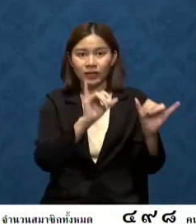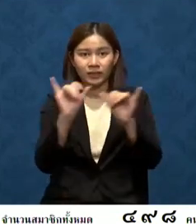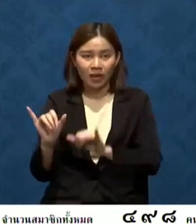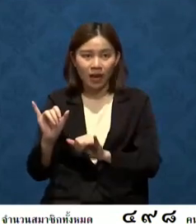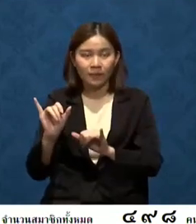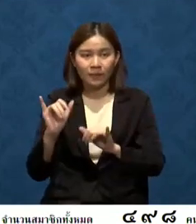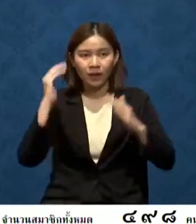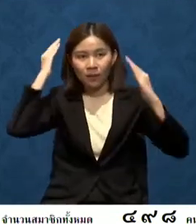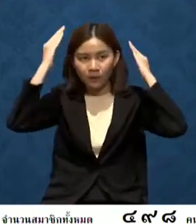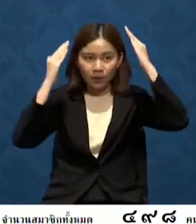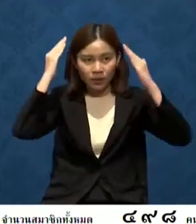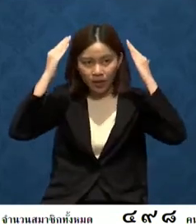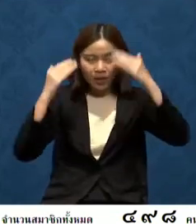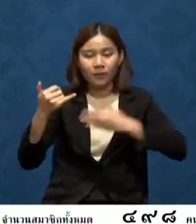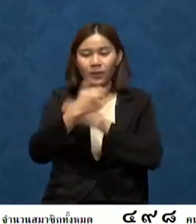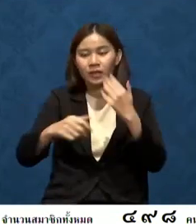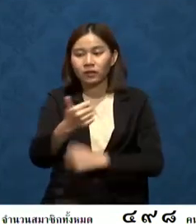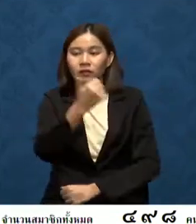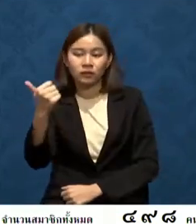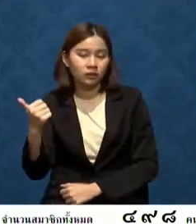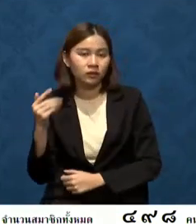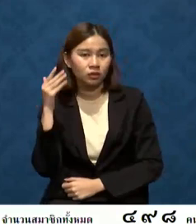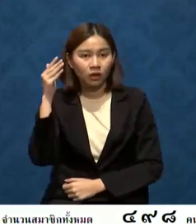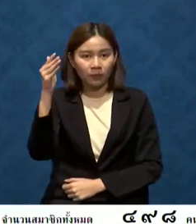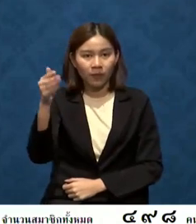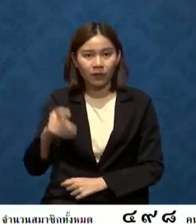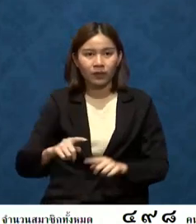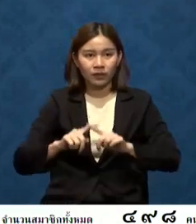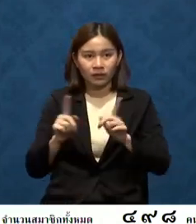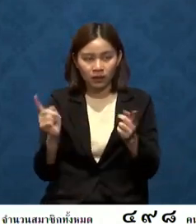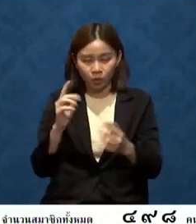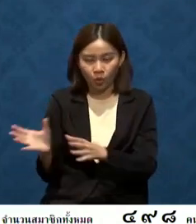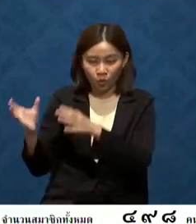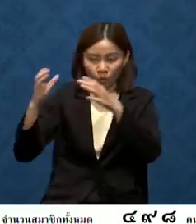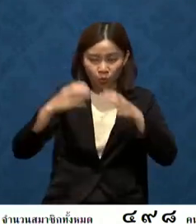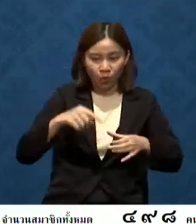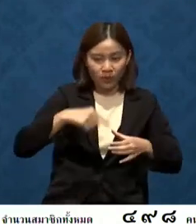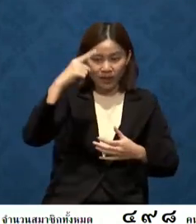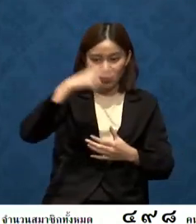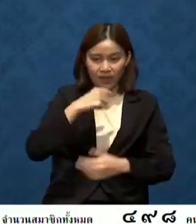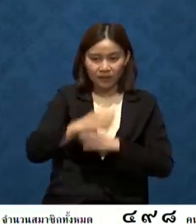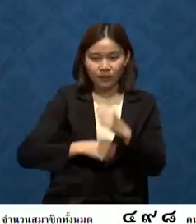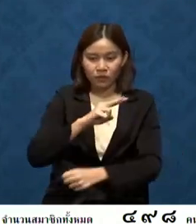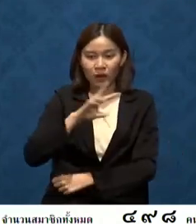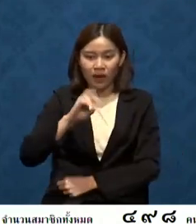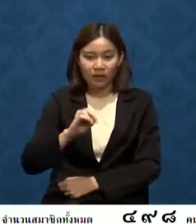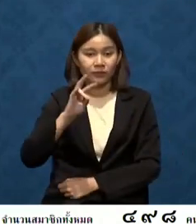ซียแล้วก็ไปเลือกประเทศที่3ต่อไปแต่เนื่องจากว่าการเข้ามาของคนเหล่านี้มาในปี57ปีที่ปฏิวัติ